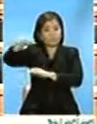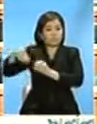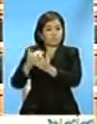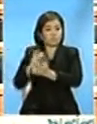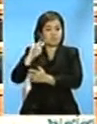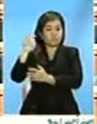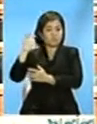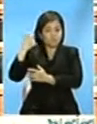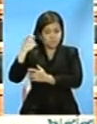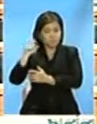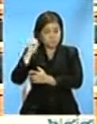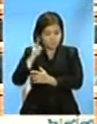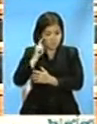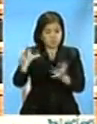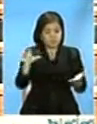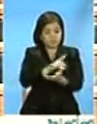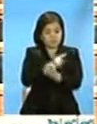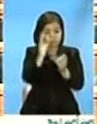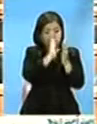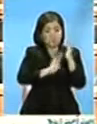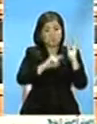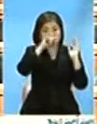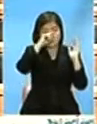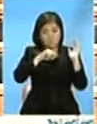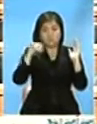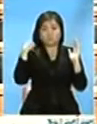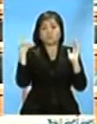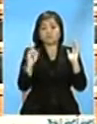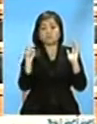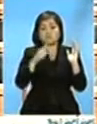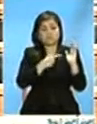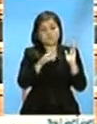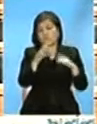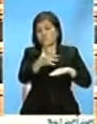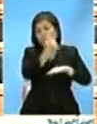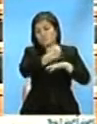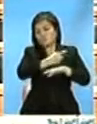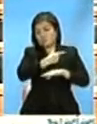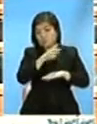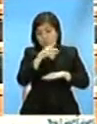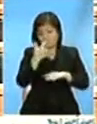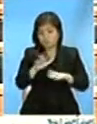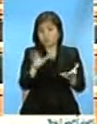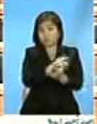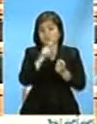นแน่นอนคนในสังคมไทยซึ่งจะมีอะไรครับจะมีความไม่ชอบนักการเมืองเป็นพื้นฐานและจะคิดเรื่องของเงินซึ่งไม่ผิ